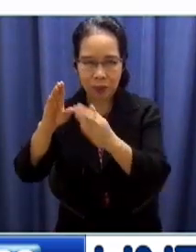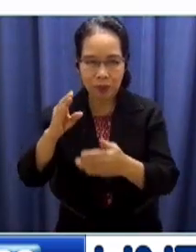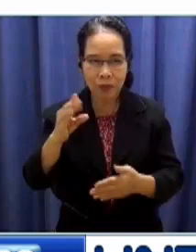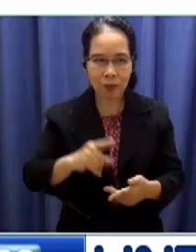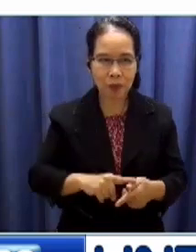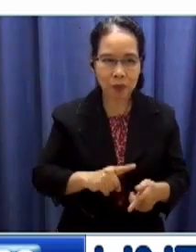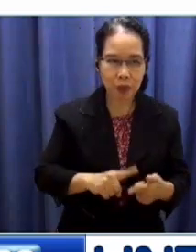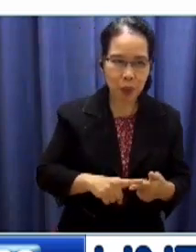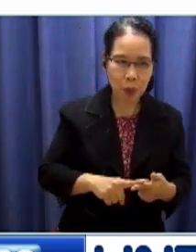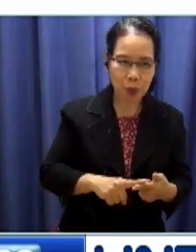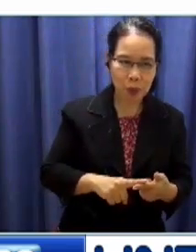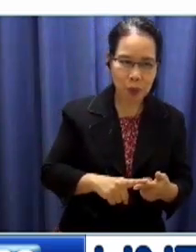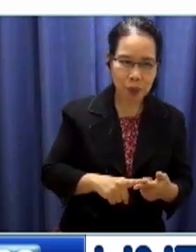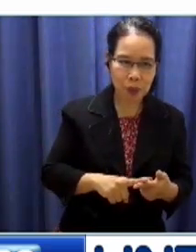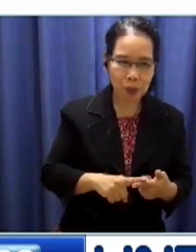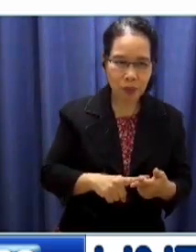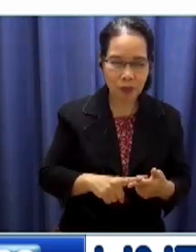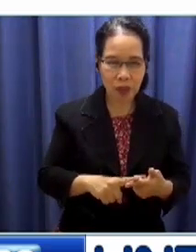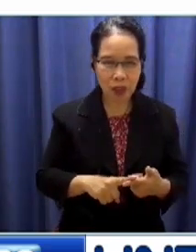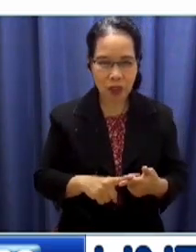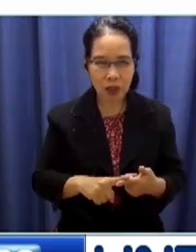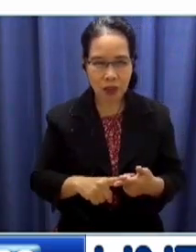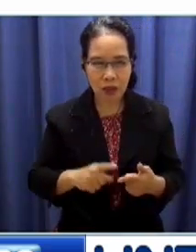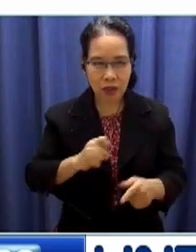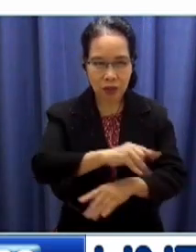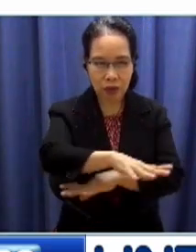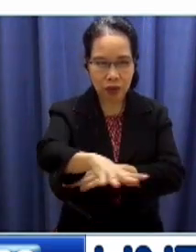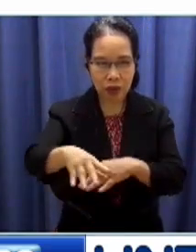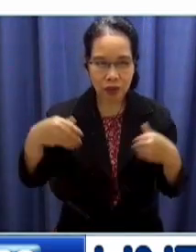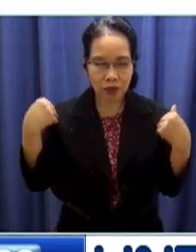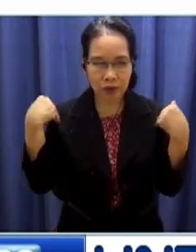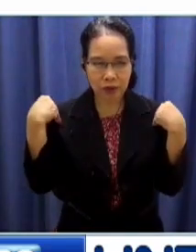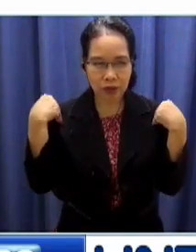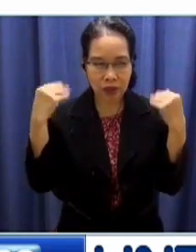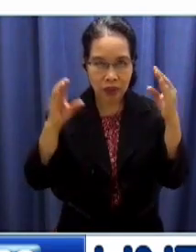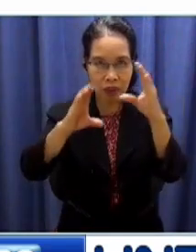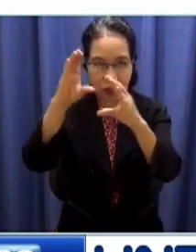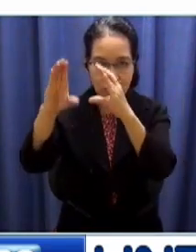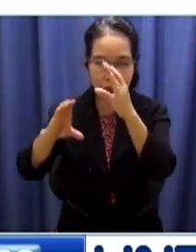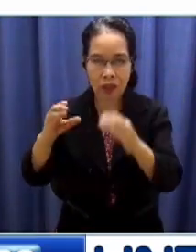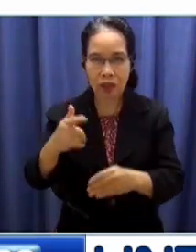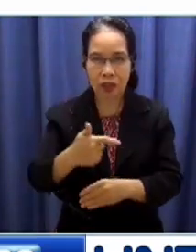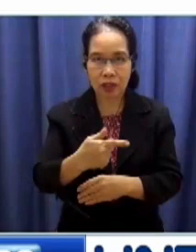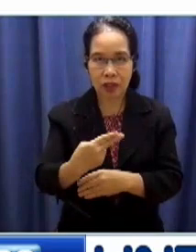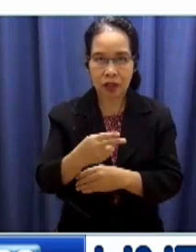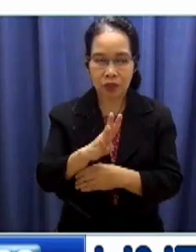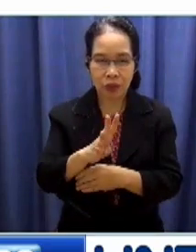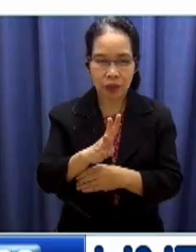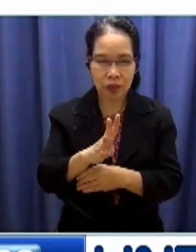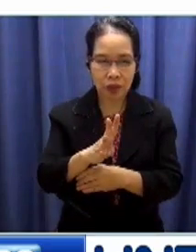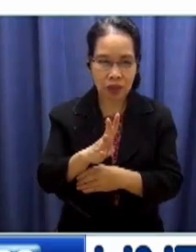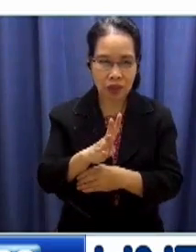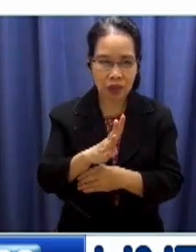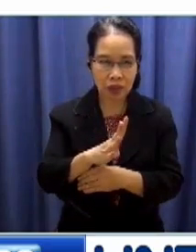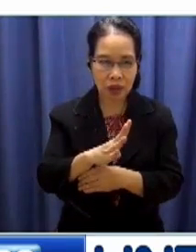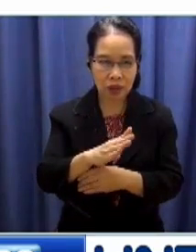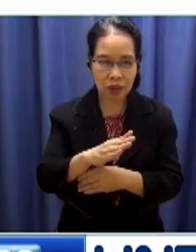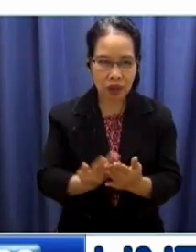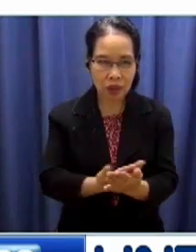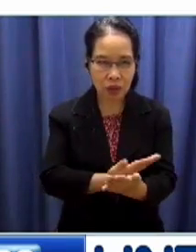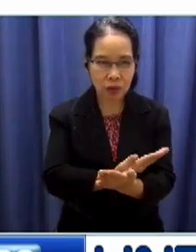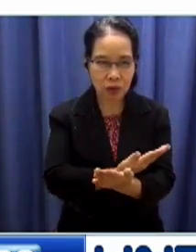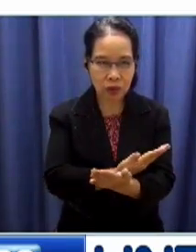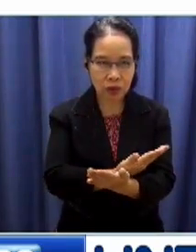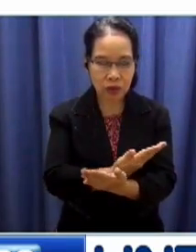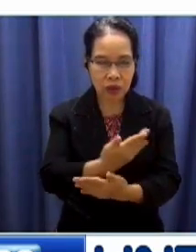sa broadcast mo kasi meron kaming may camera kami, GH4 eh. Itong bago naman ngayon, G4.